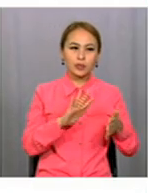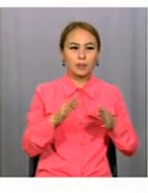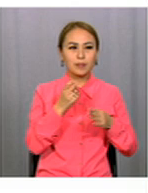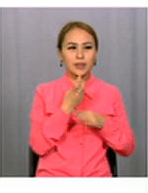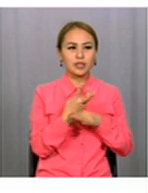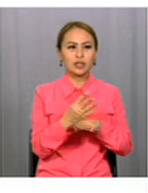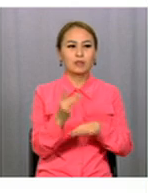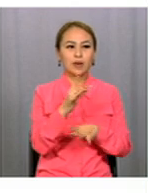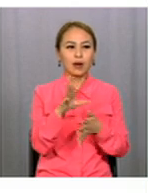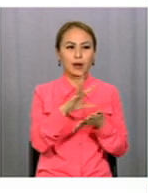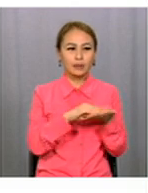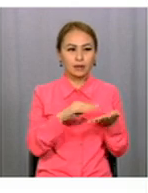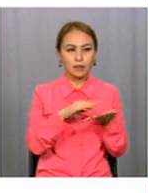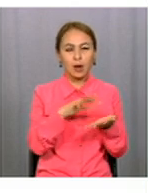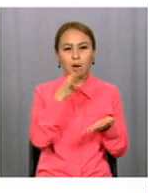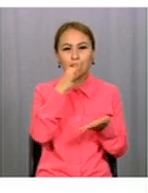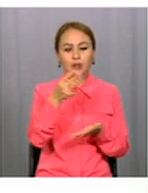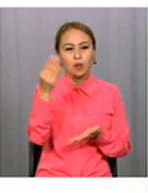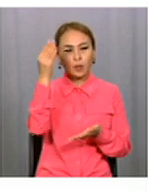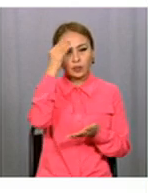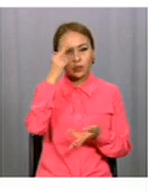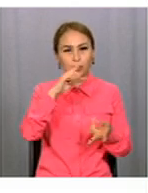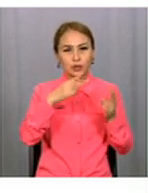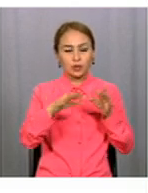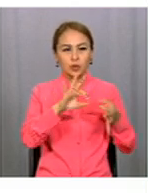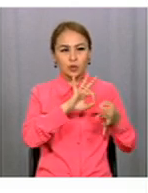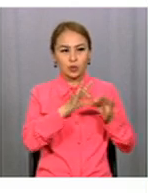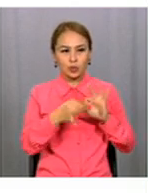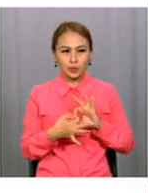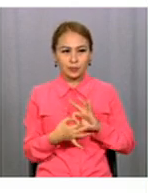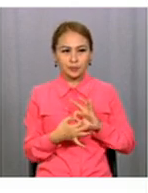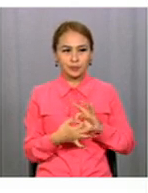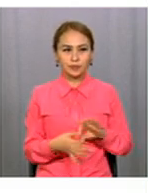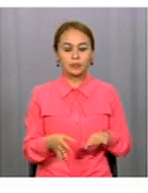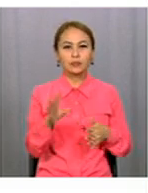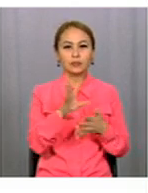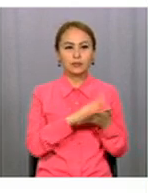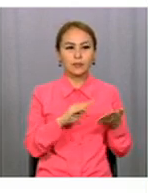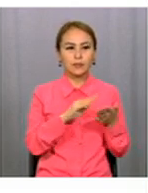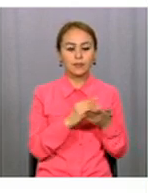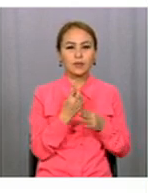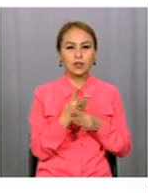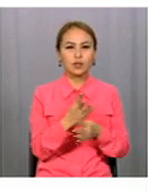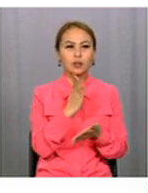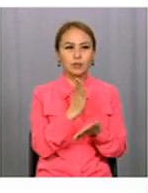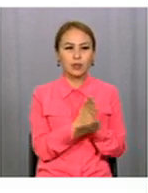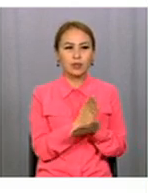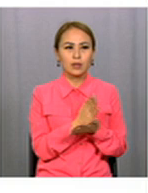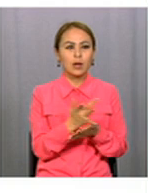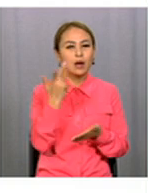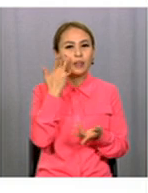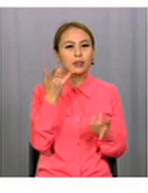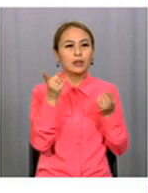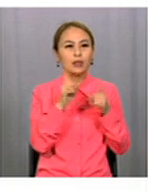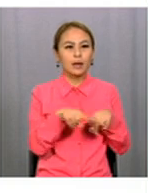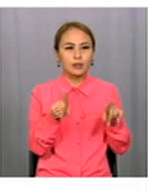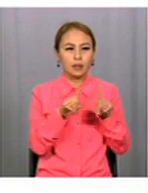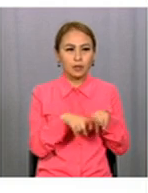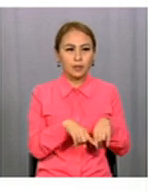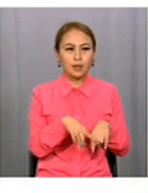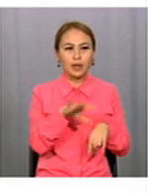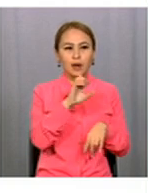мәрте қайталап, айтар ойды түсіндіру. Қайталаудың бірнеше түрі бар. Әдепкі қайталау,